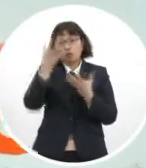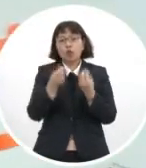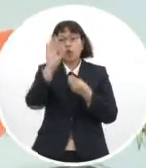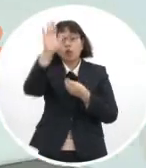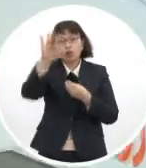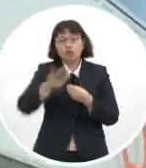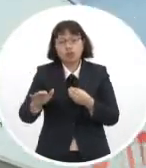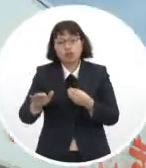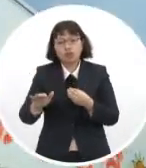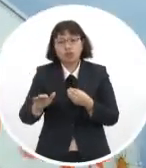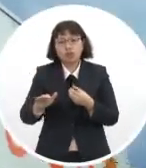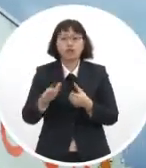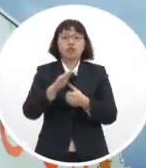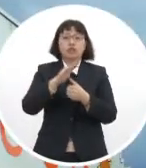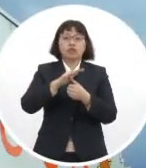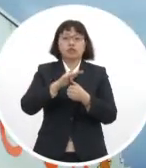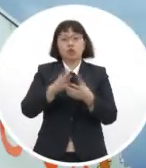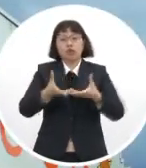戸市で開始しました。